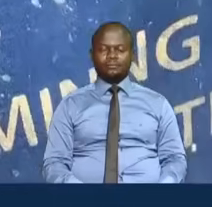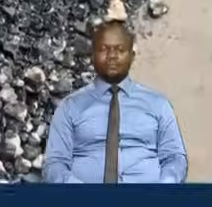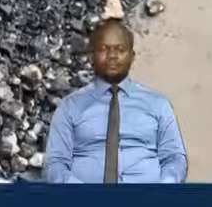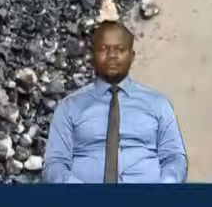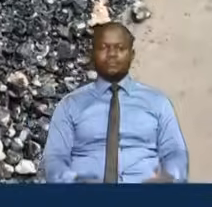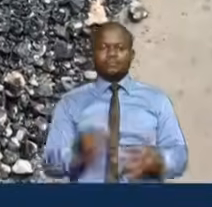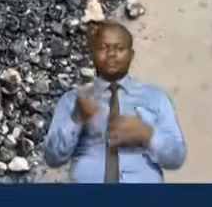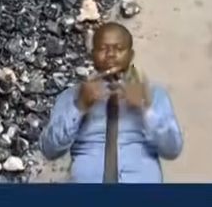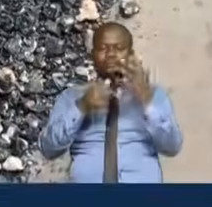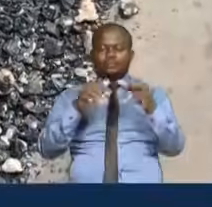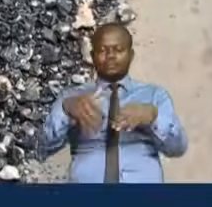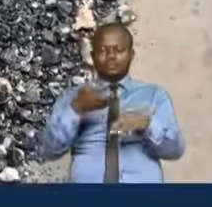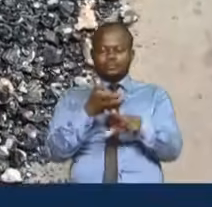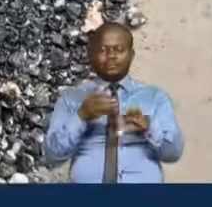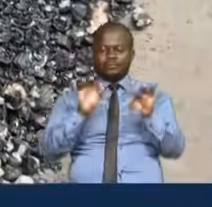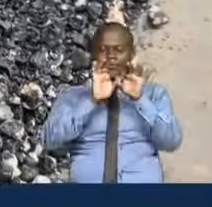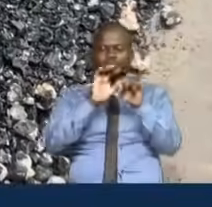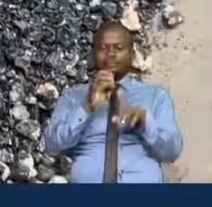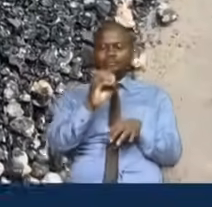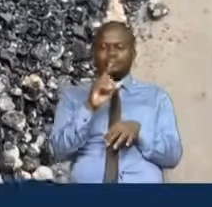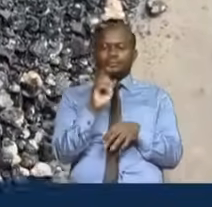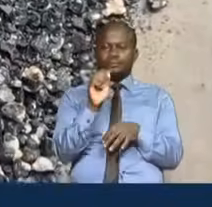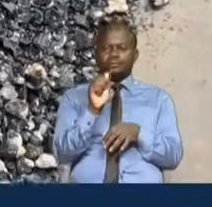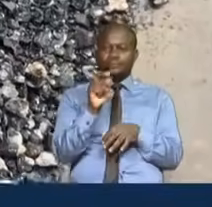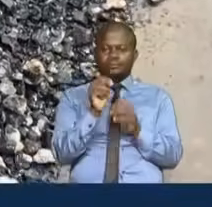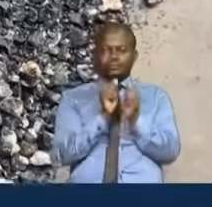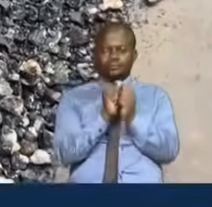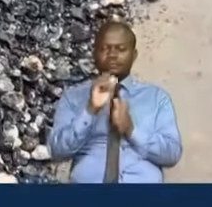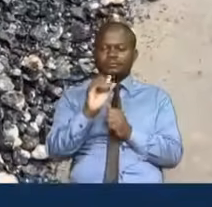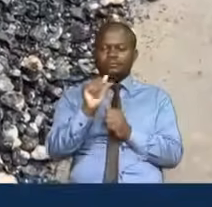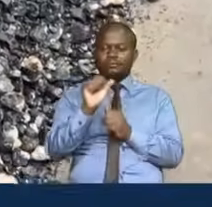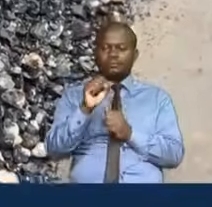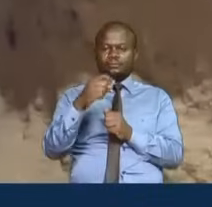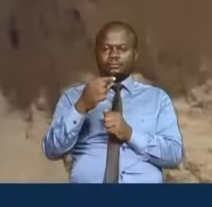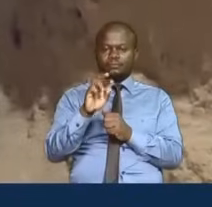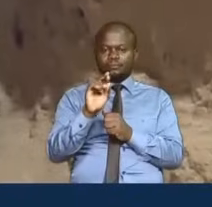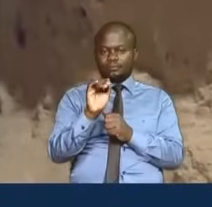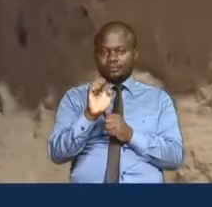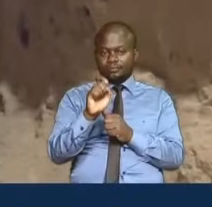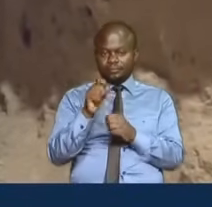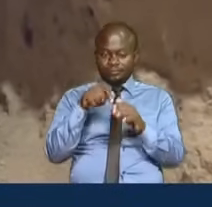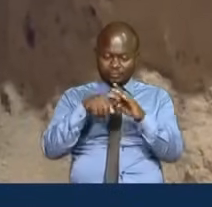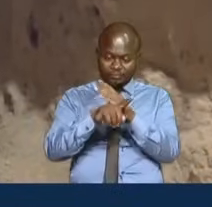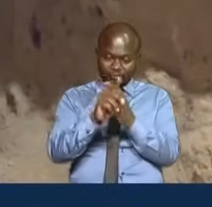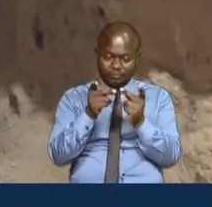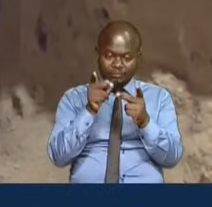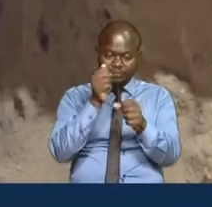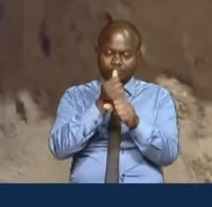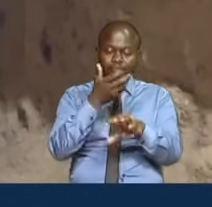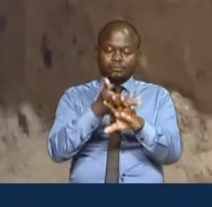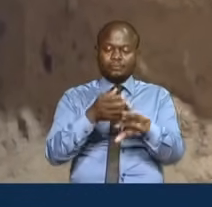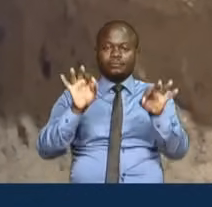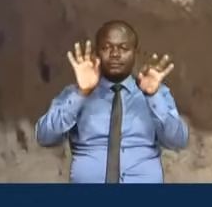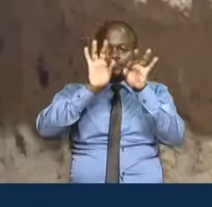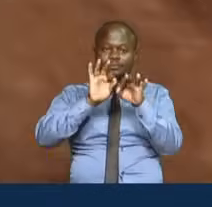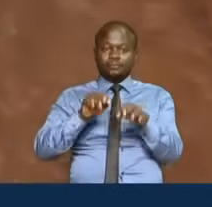aha hacukurwa amabuye y'agaciro ya Kuruta na Gasegereti kwinjira hakorerwa ibikorwa by'ubucukuzi bw'amabuye y'agaciro ugenda uhagaze